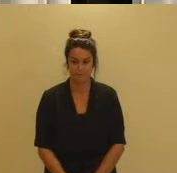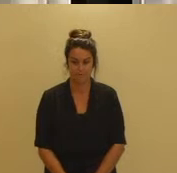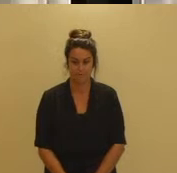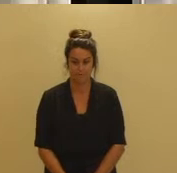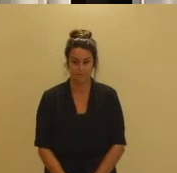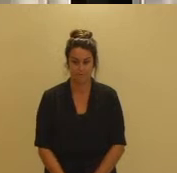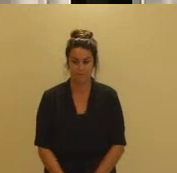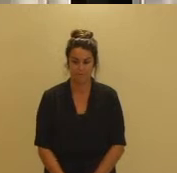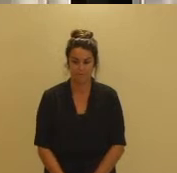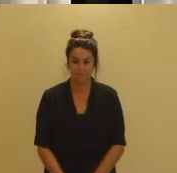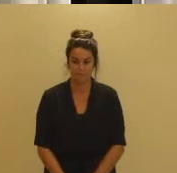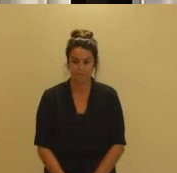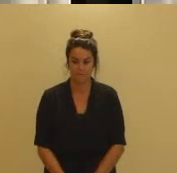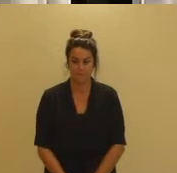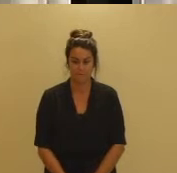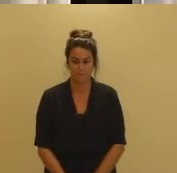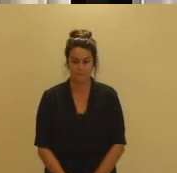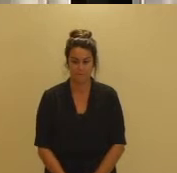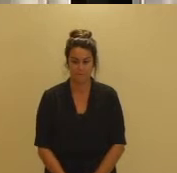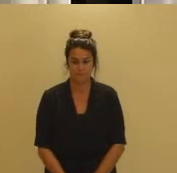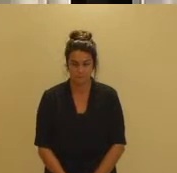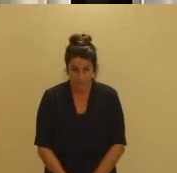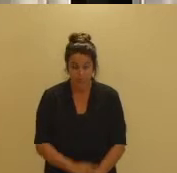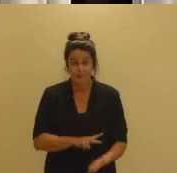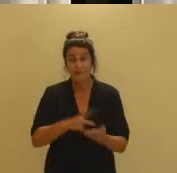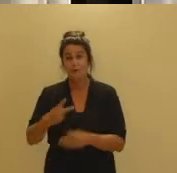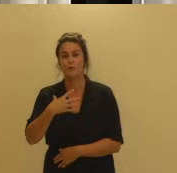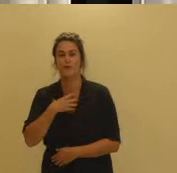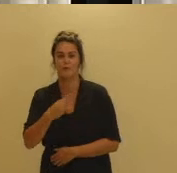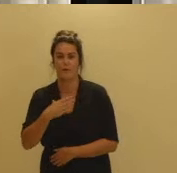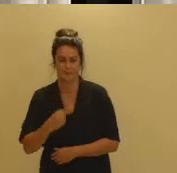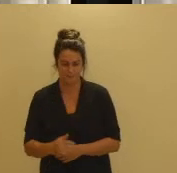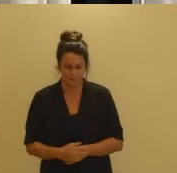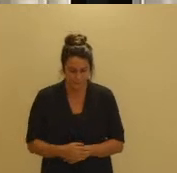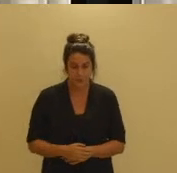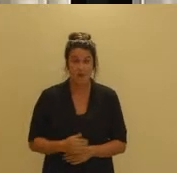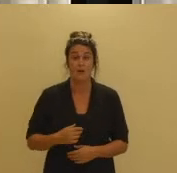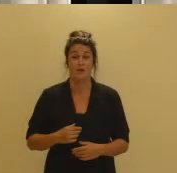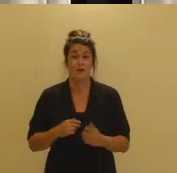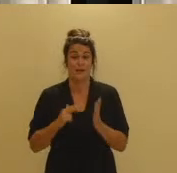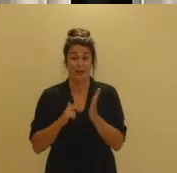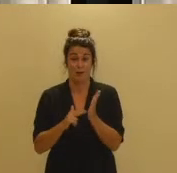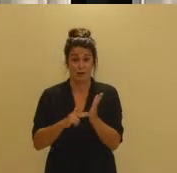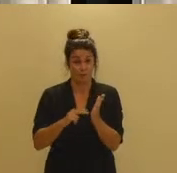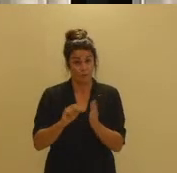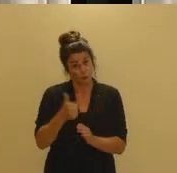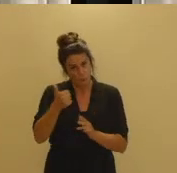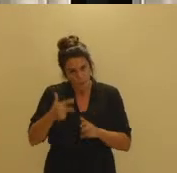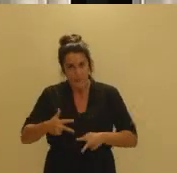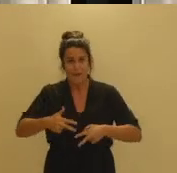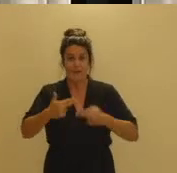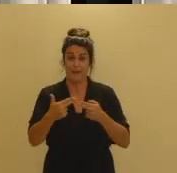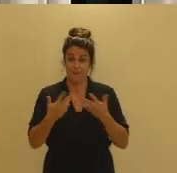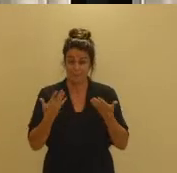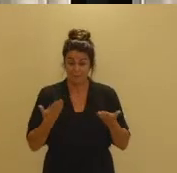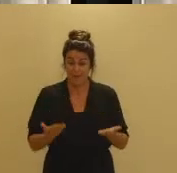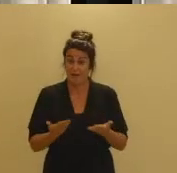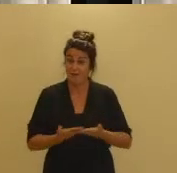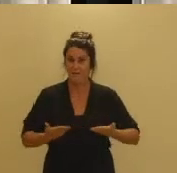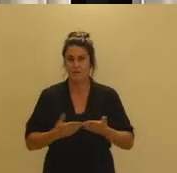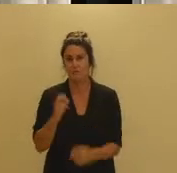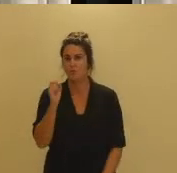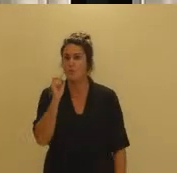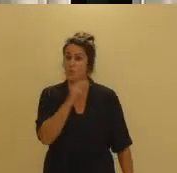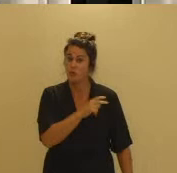egitea. Cette convention est un premier pas. Nous sommes dans une situation d'urgence et